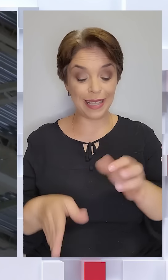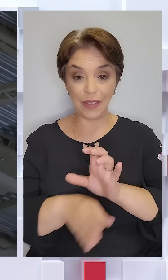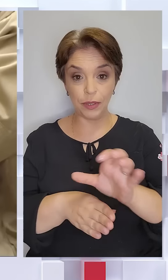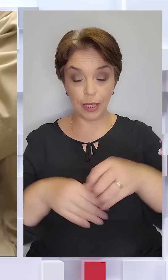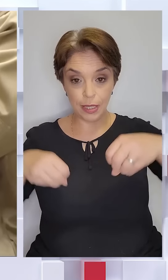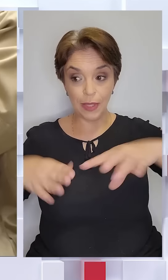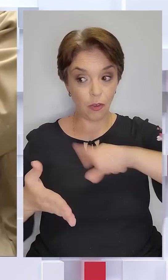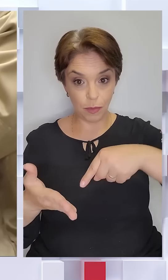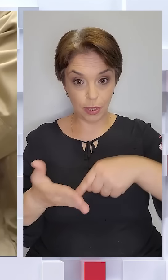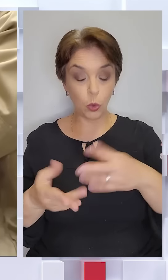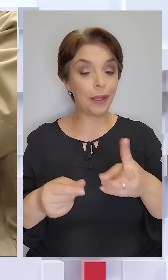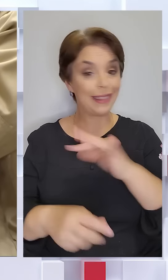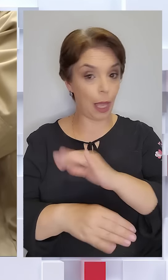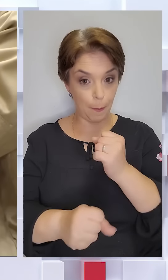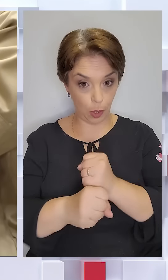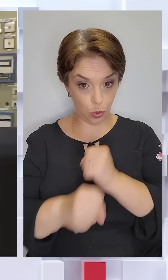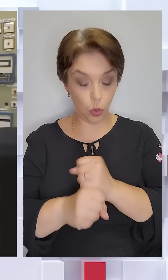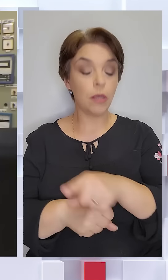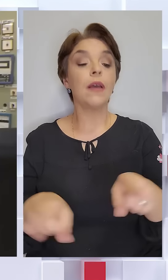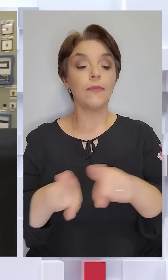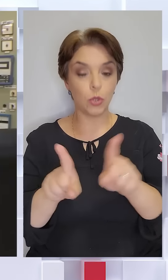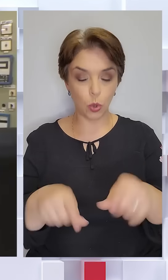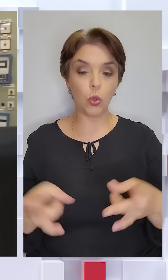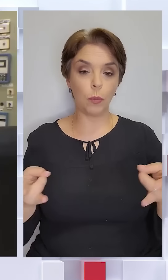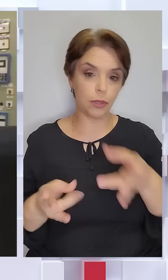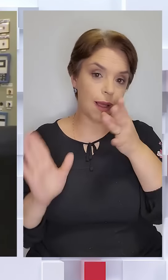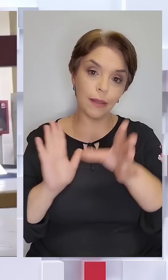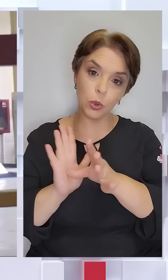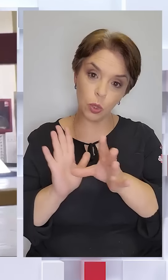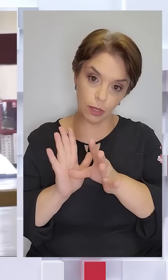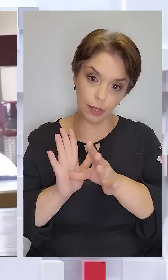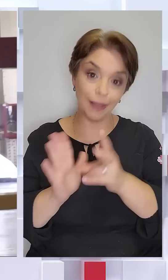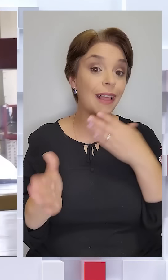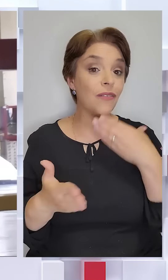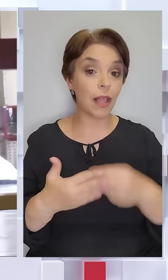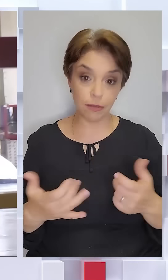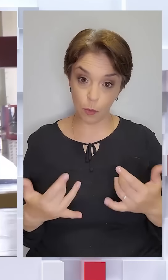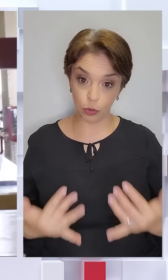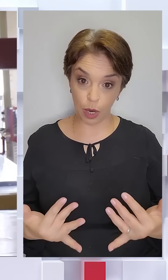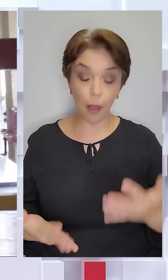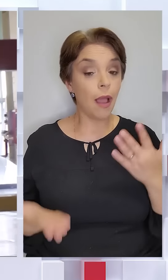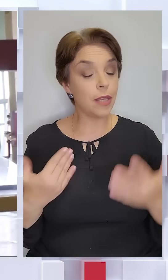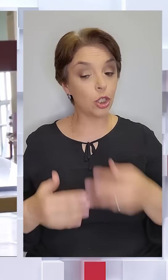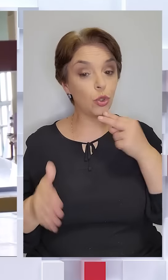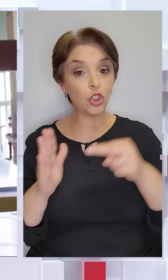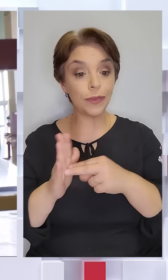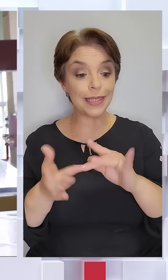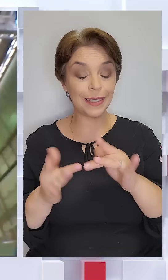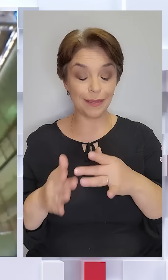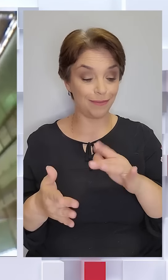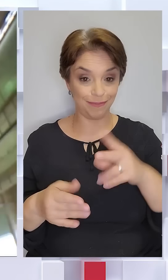видає світло в міста, тобто не працює, їй все одно потрібна електроенергія на власні потреби. Якщо живлення з